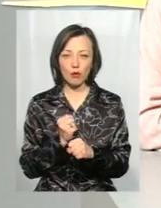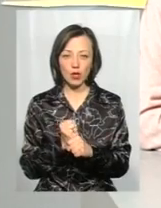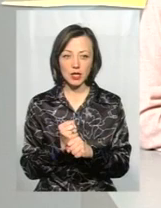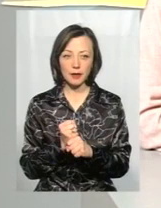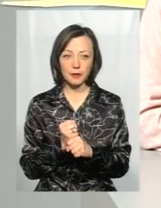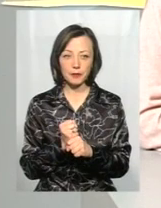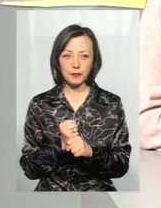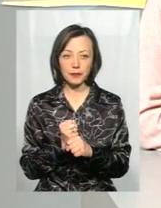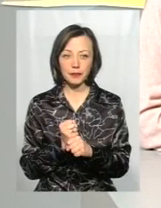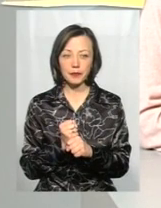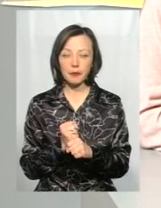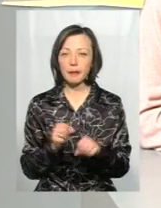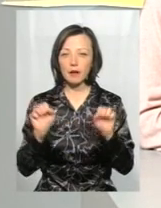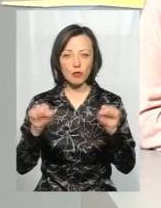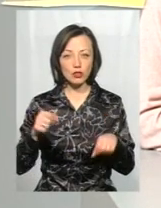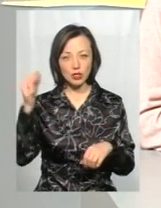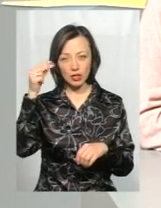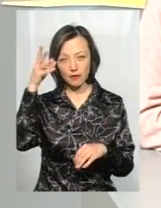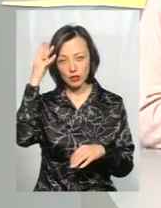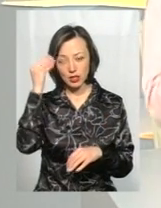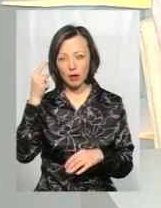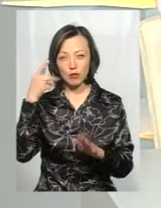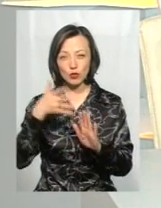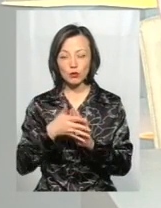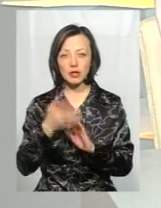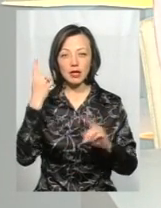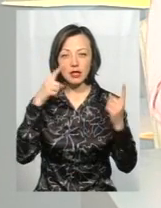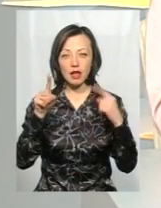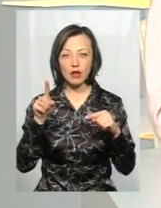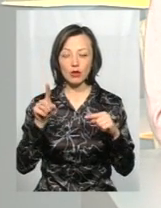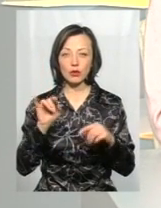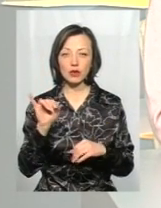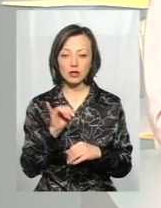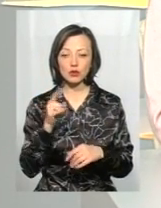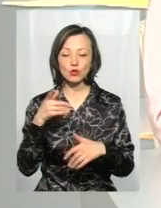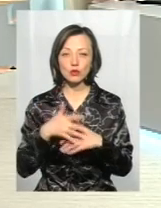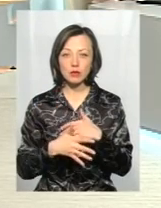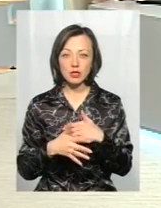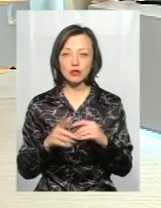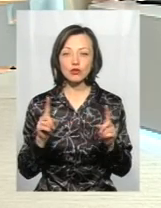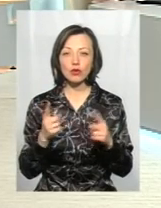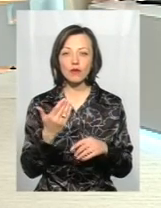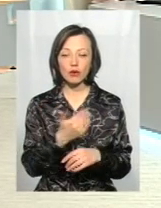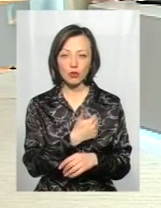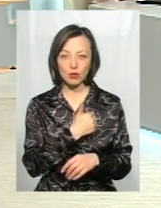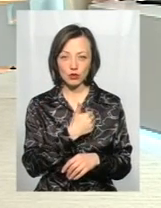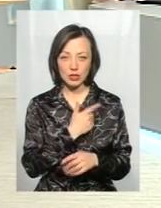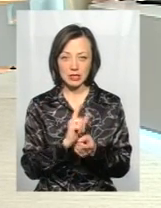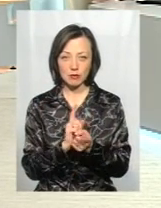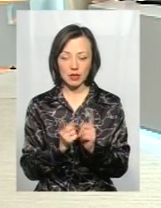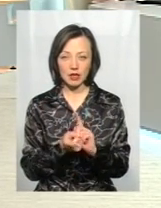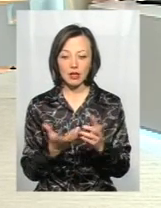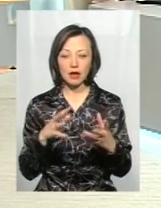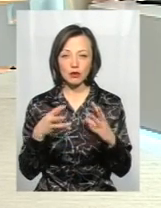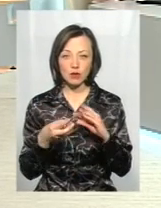І ну, її можна навчитися. Але от продумати ідею і зрозуміти, що ви хочете змінити,